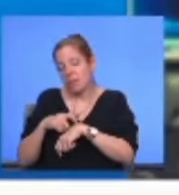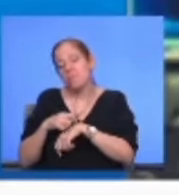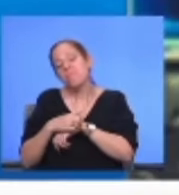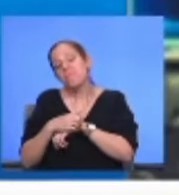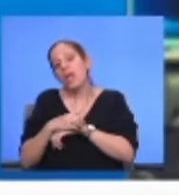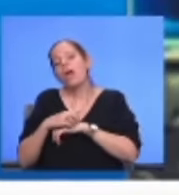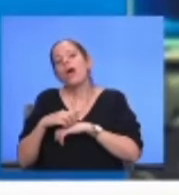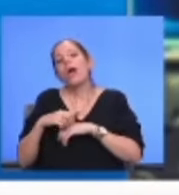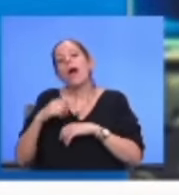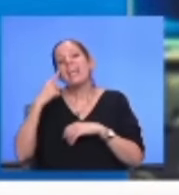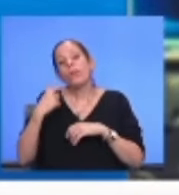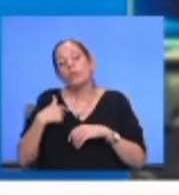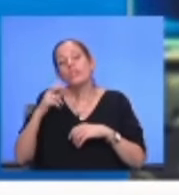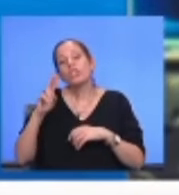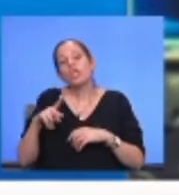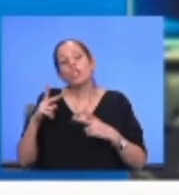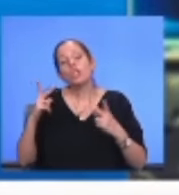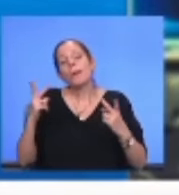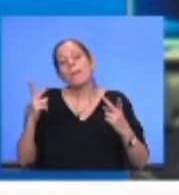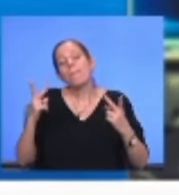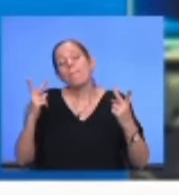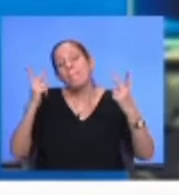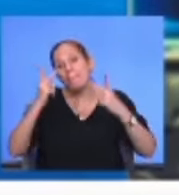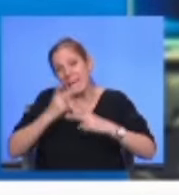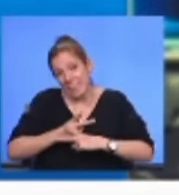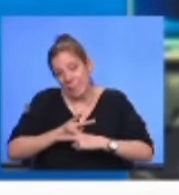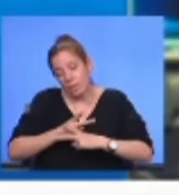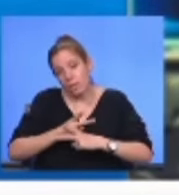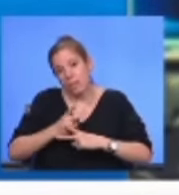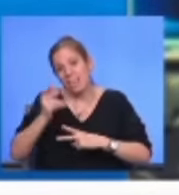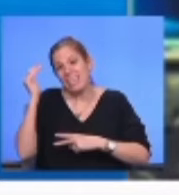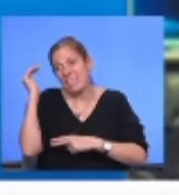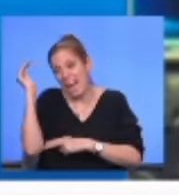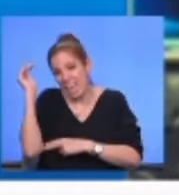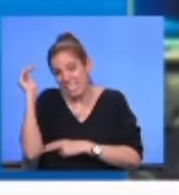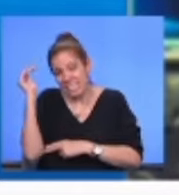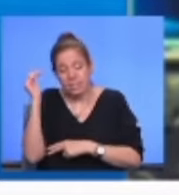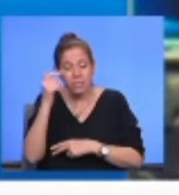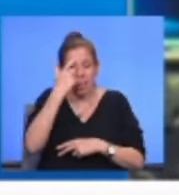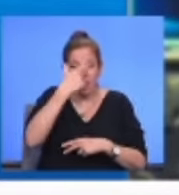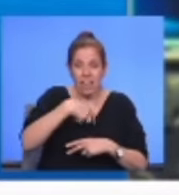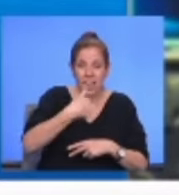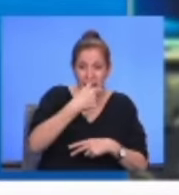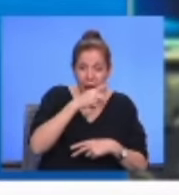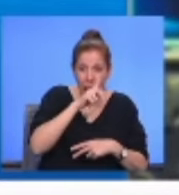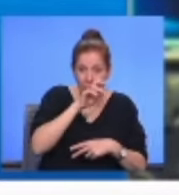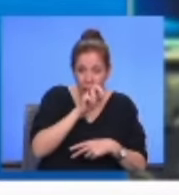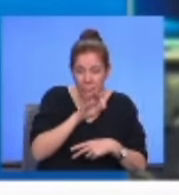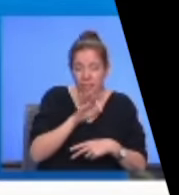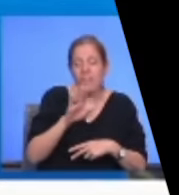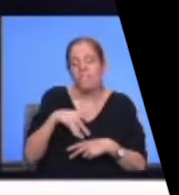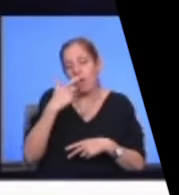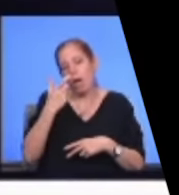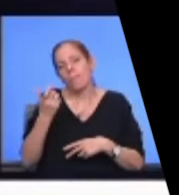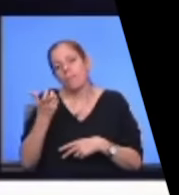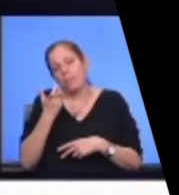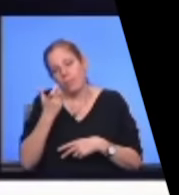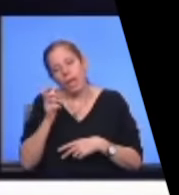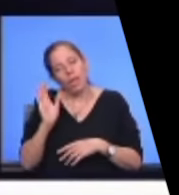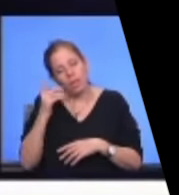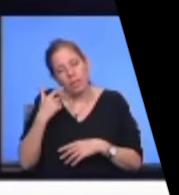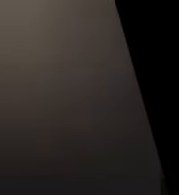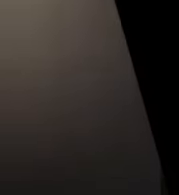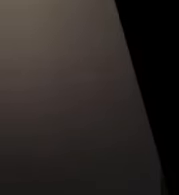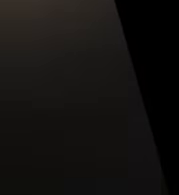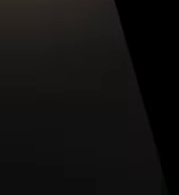שיש ברית, גנץ, גלנט, ותתפלא גם דרעי. אבל אני רוצה להגיד עוד משהו. נכון, האנשים